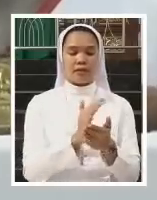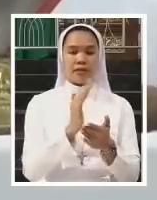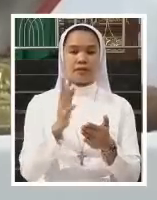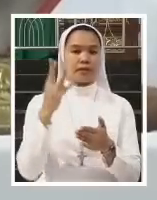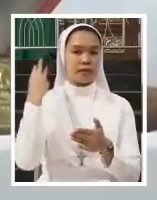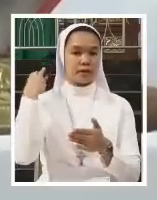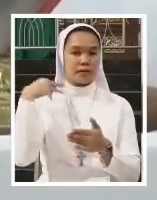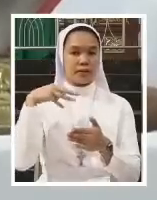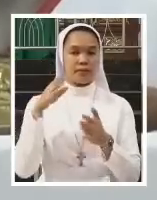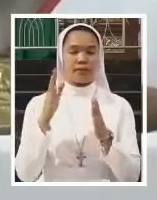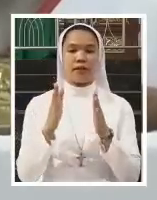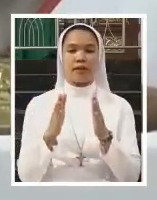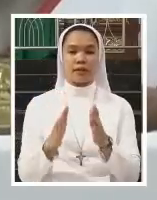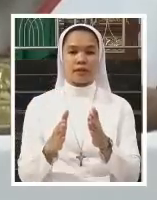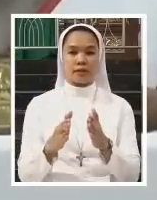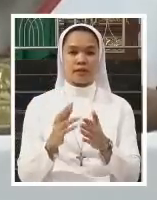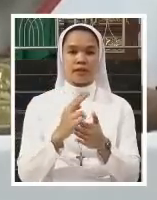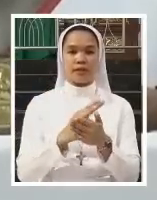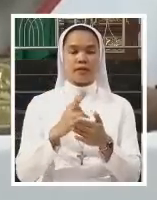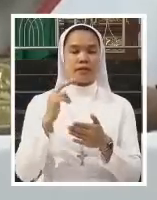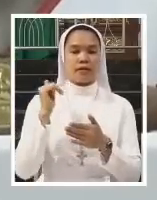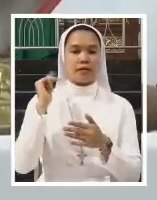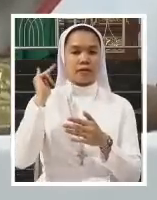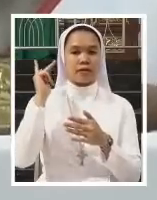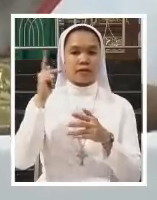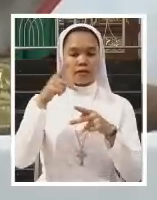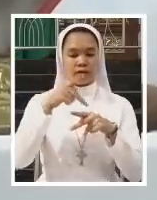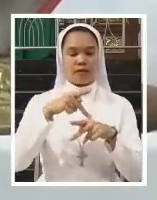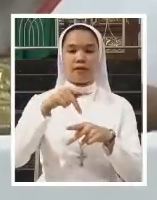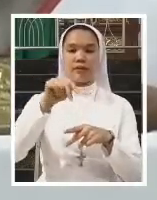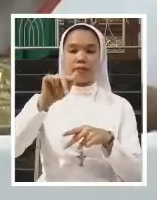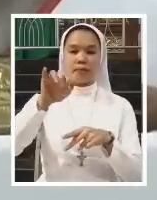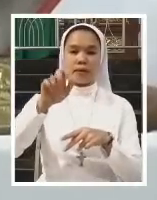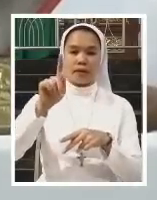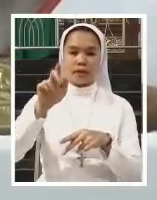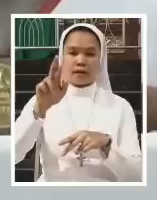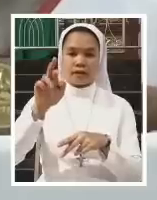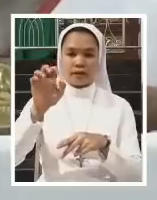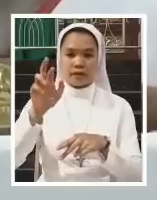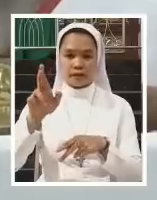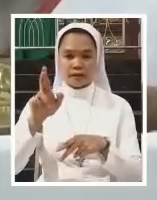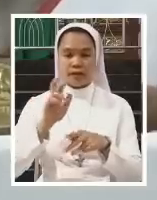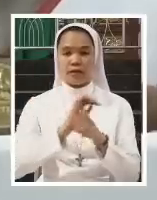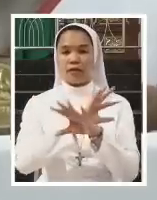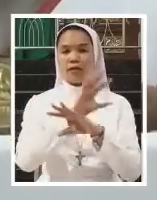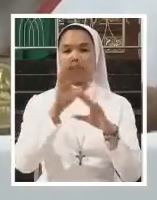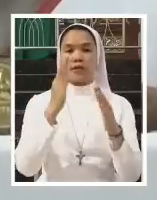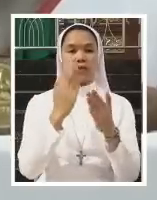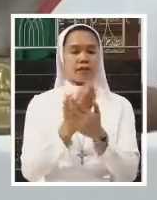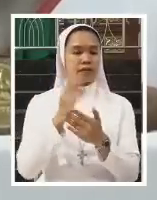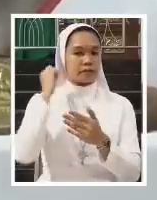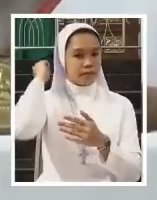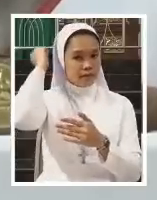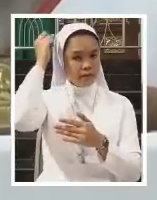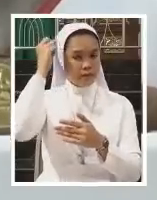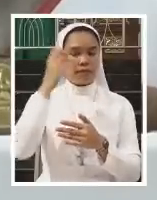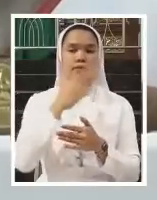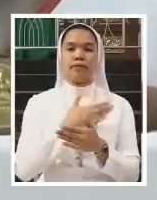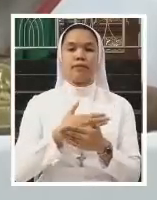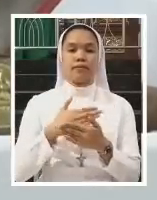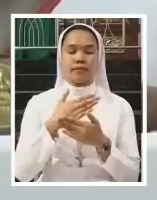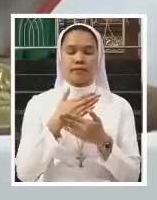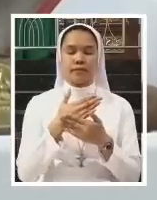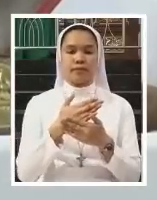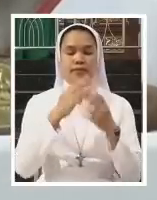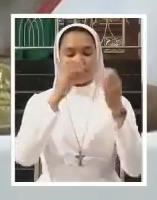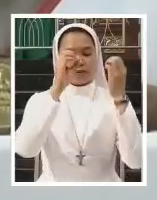martires, kay ba ni San Pedro Bautista, patin gabos na mga santos sa danay nindang pagsurog sa